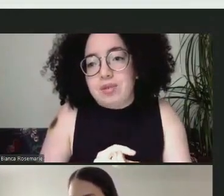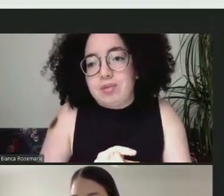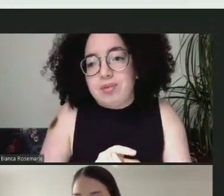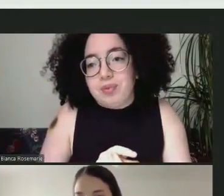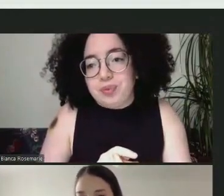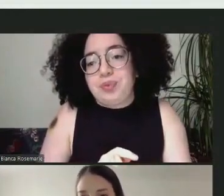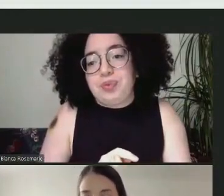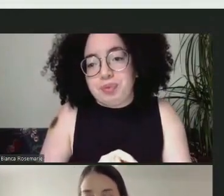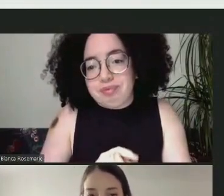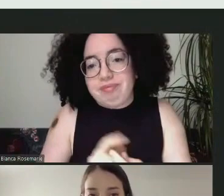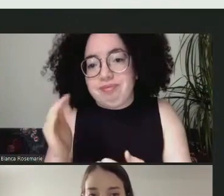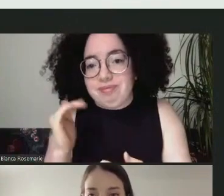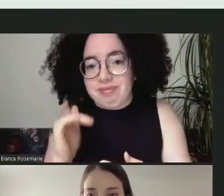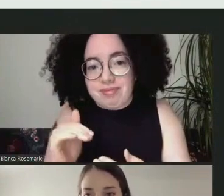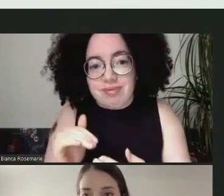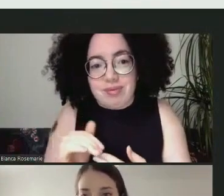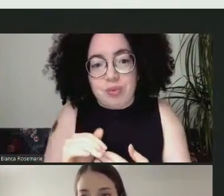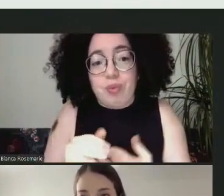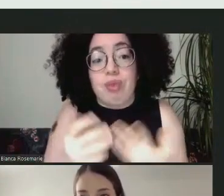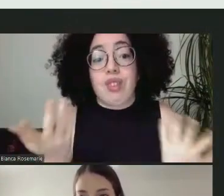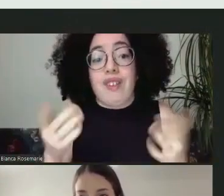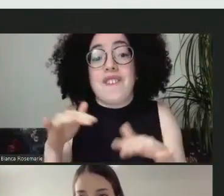Vorteil.